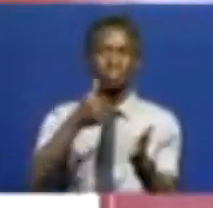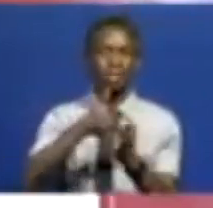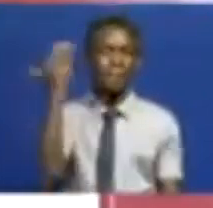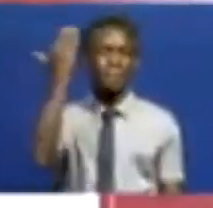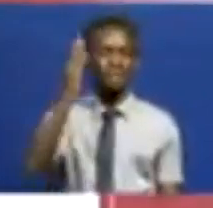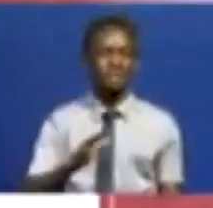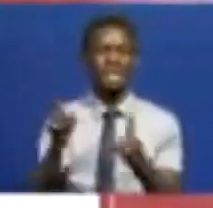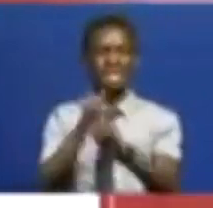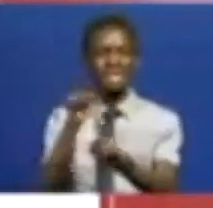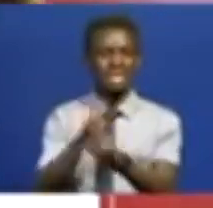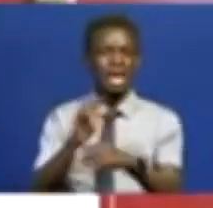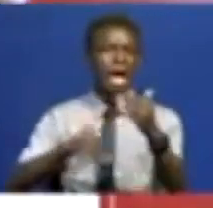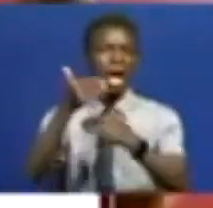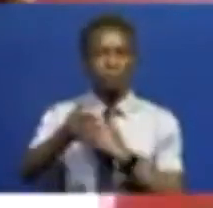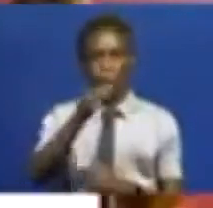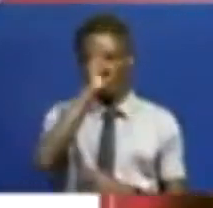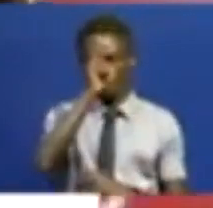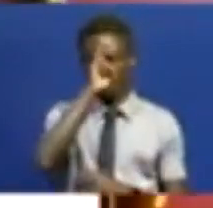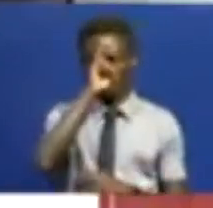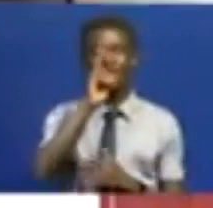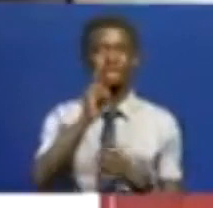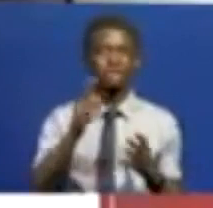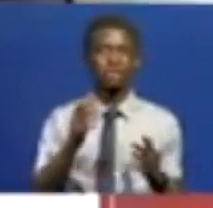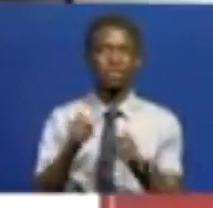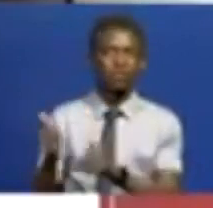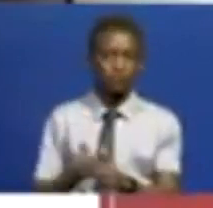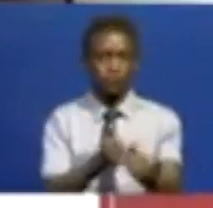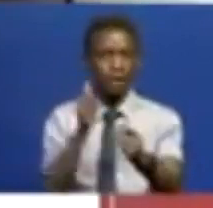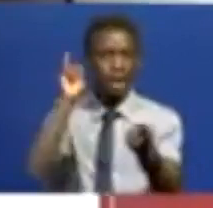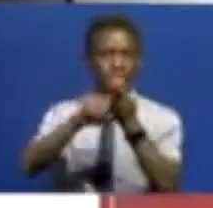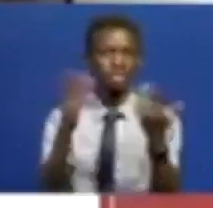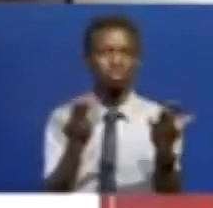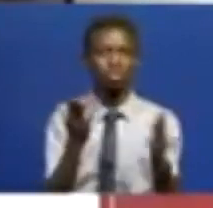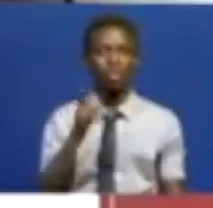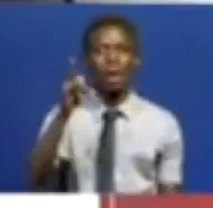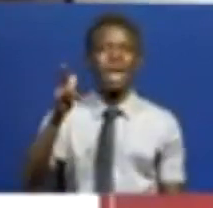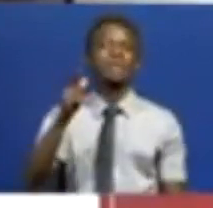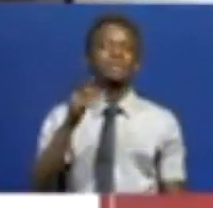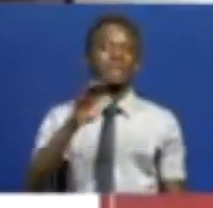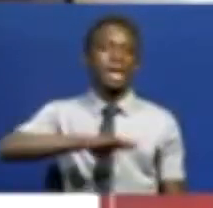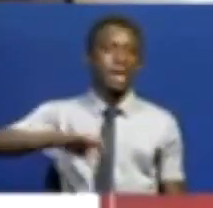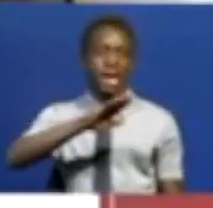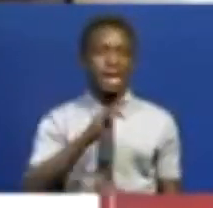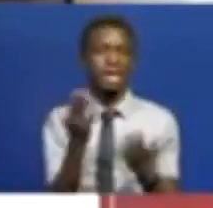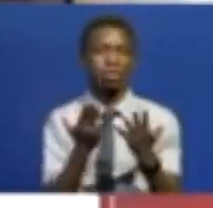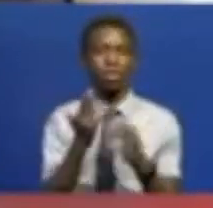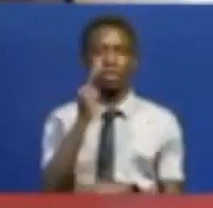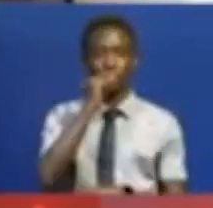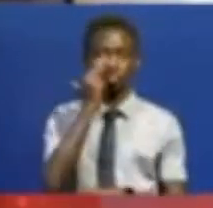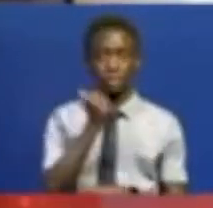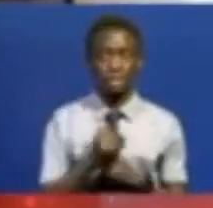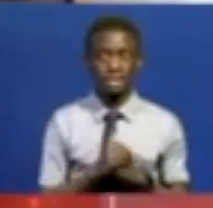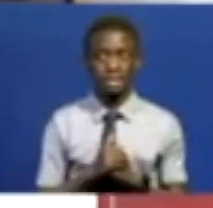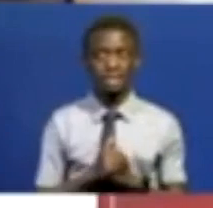baada ya maafisa wa polisi kuwavizia hadi Suneka. Yatu ya CID ambayo wameungana na timu ya CRIB